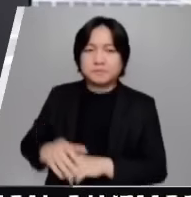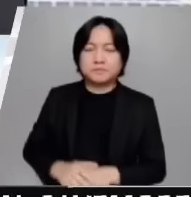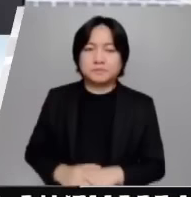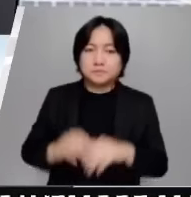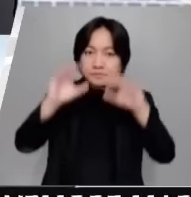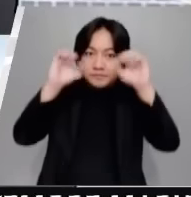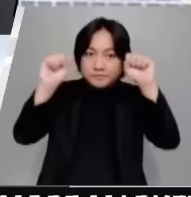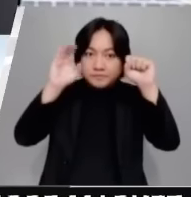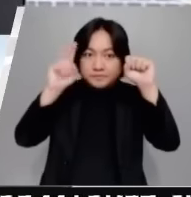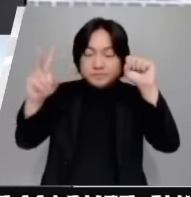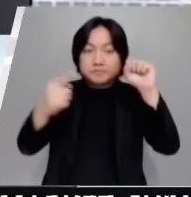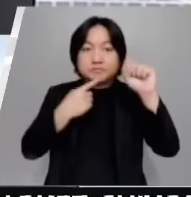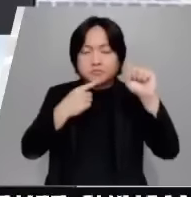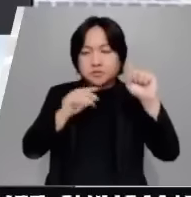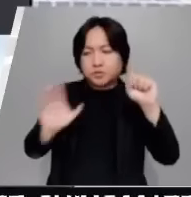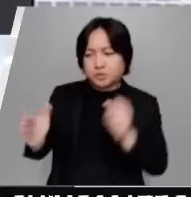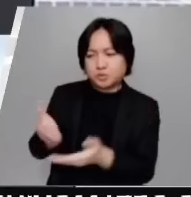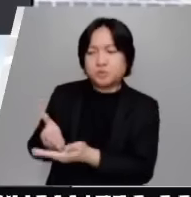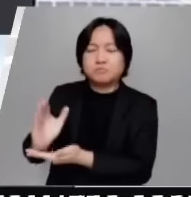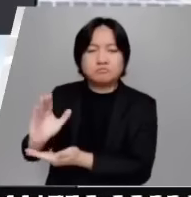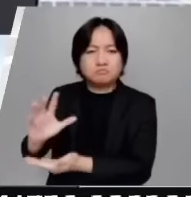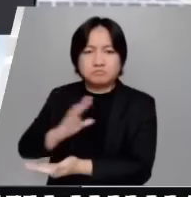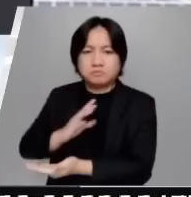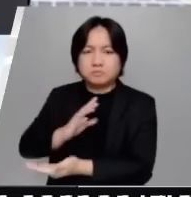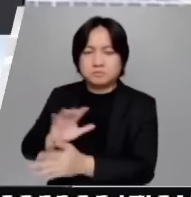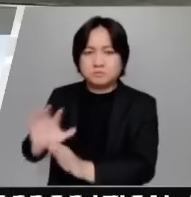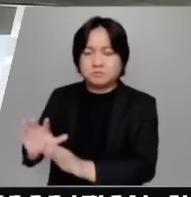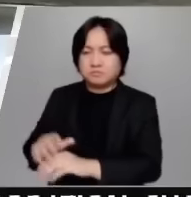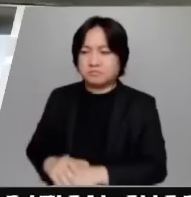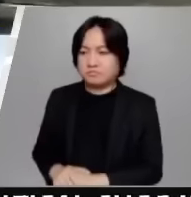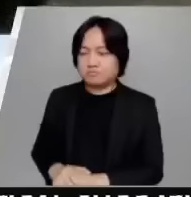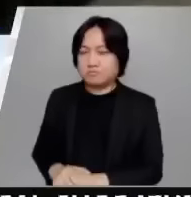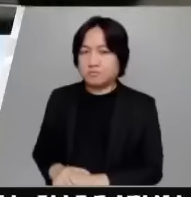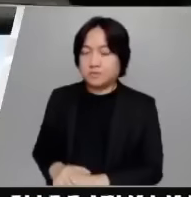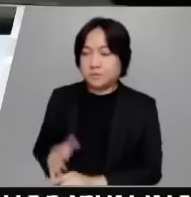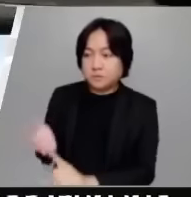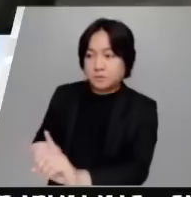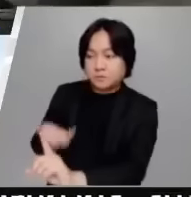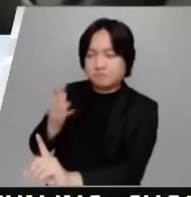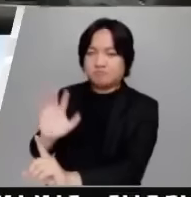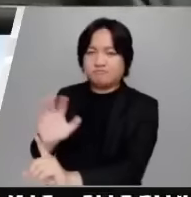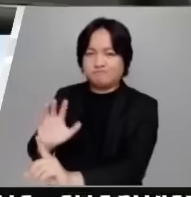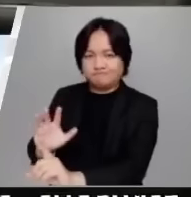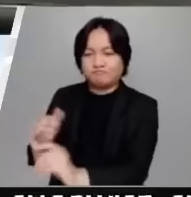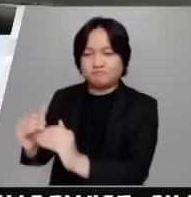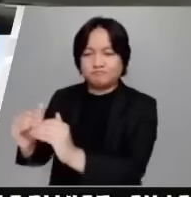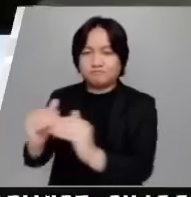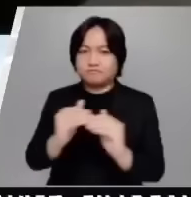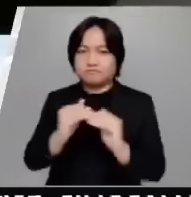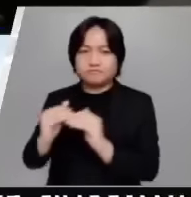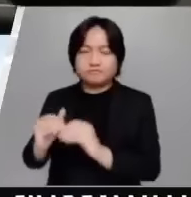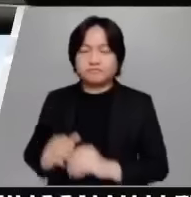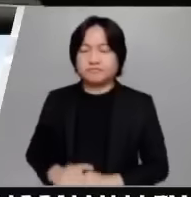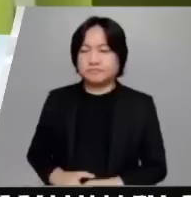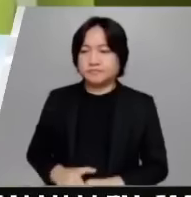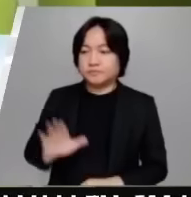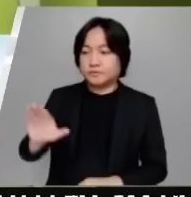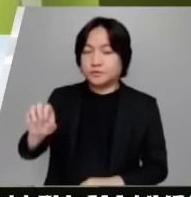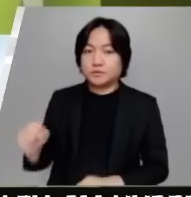karapatan sabay giit na walang special treatment na ibibigay sa kanya dinalaw si Kiboy ng kanyang abogado sa PNP custodial